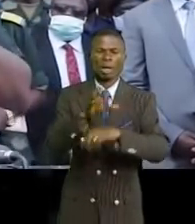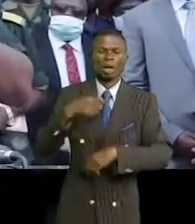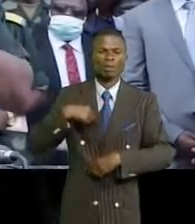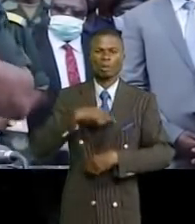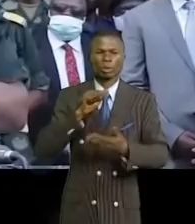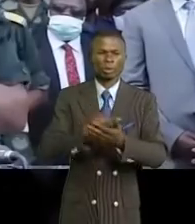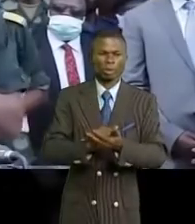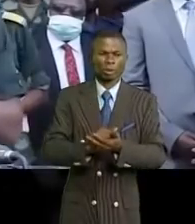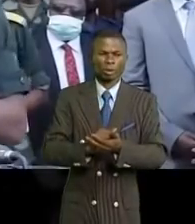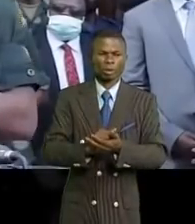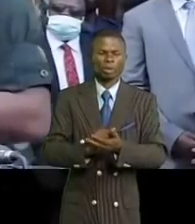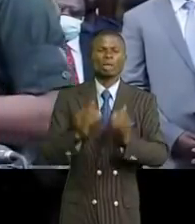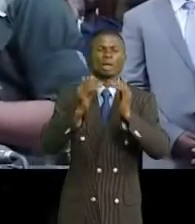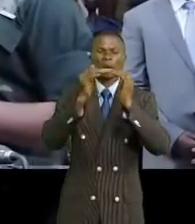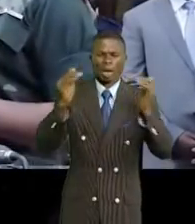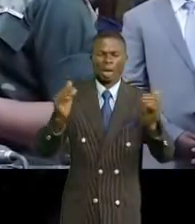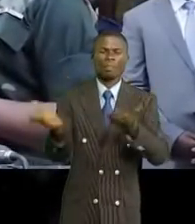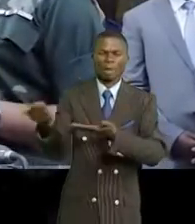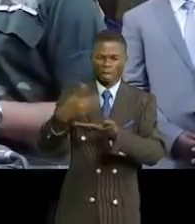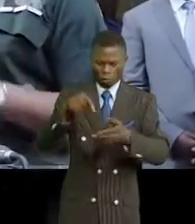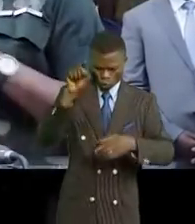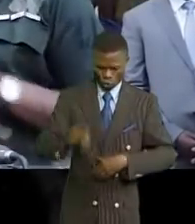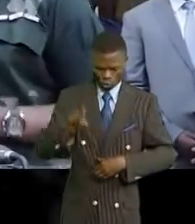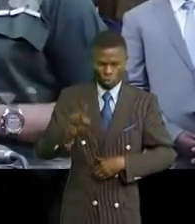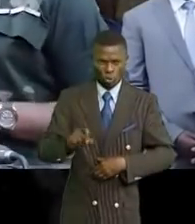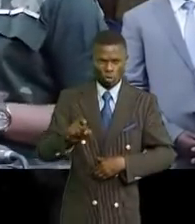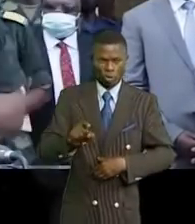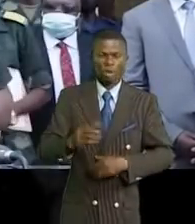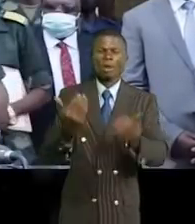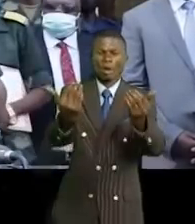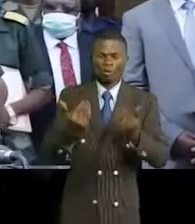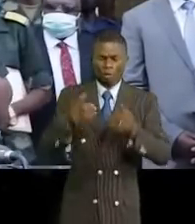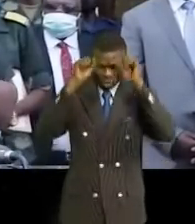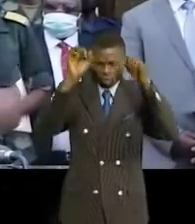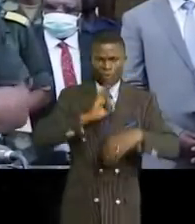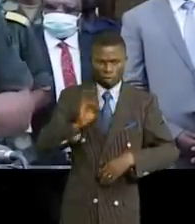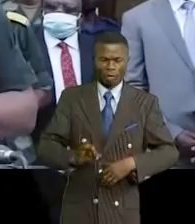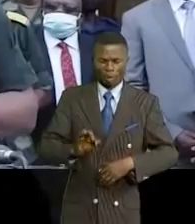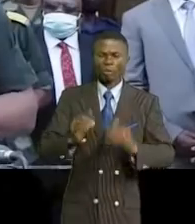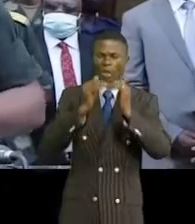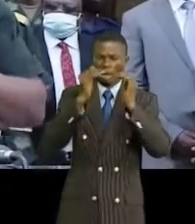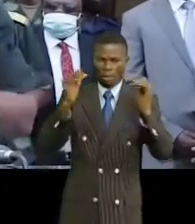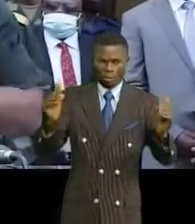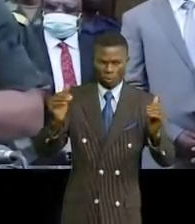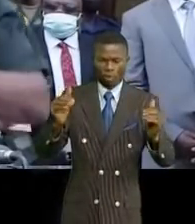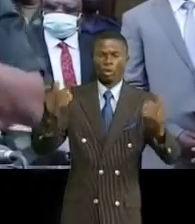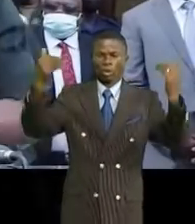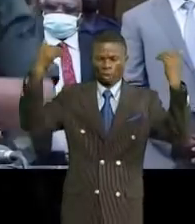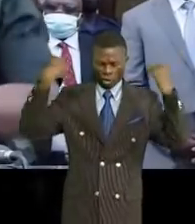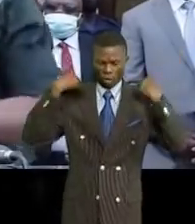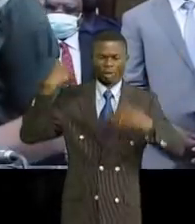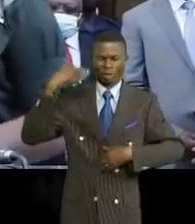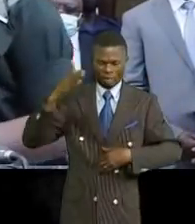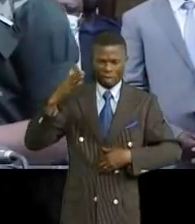la paix tu sais la retrouver dans cette province sans eux c'est rétablissement de l'autorité de l'état dans